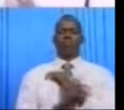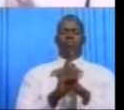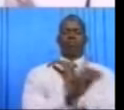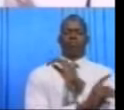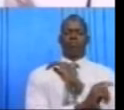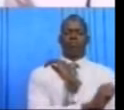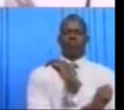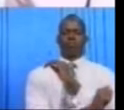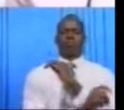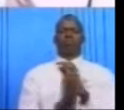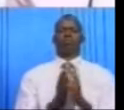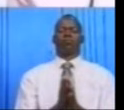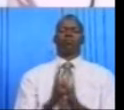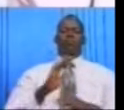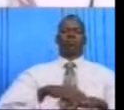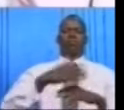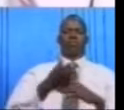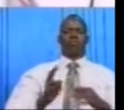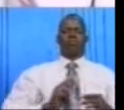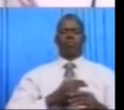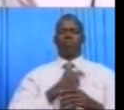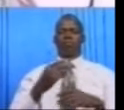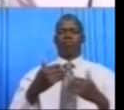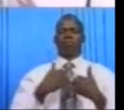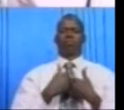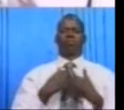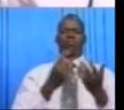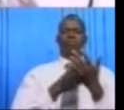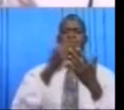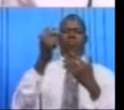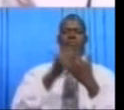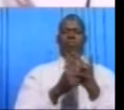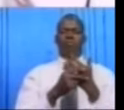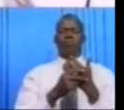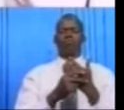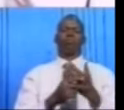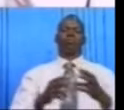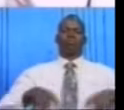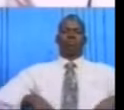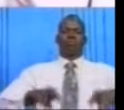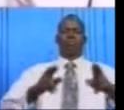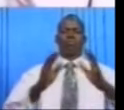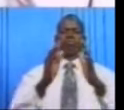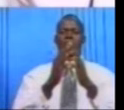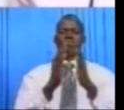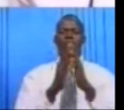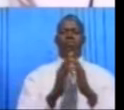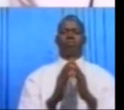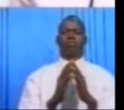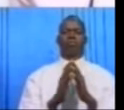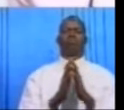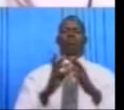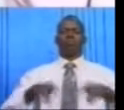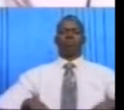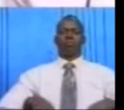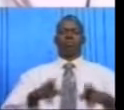Tunga. Et ensuite, nous avons un projet de route UBEL. Donc, il s'agit de la